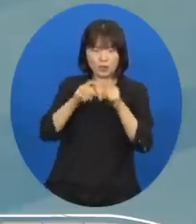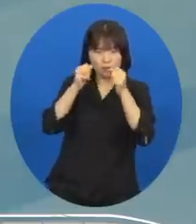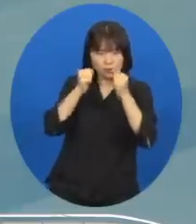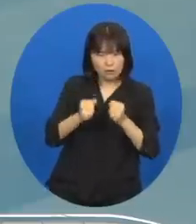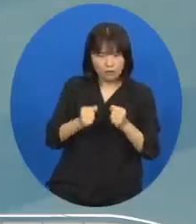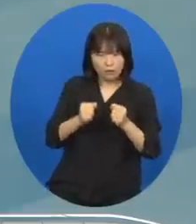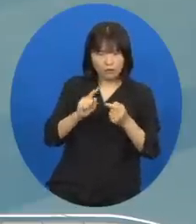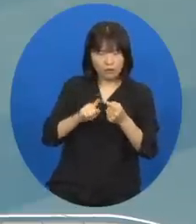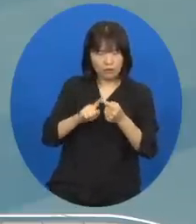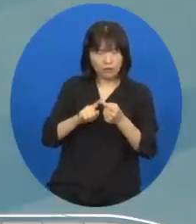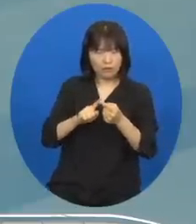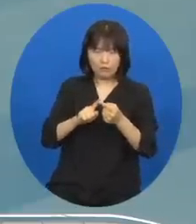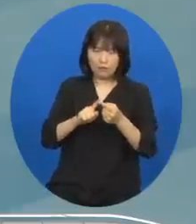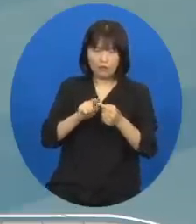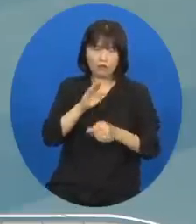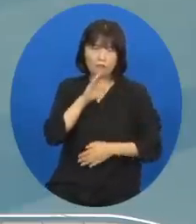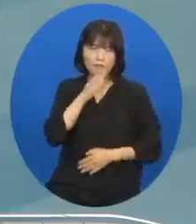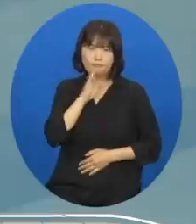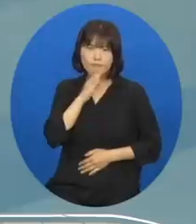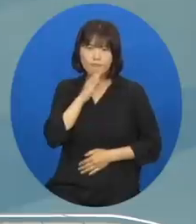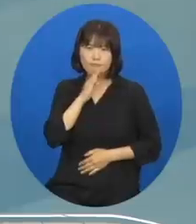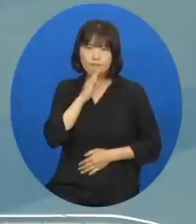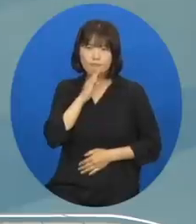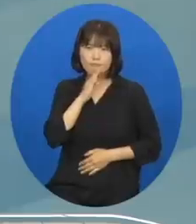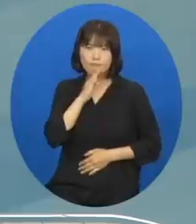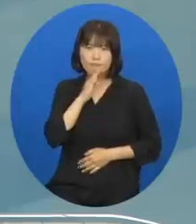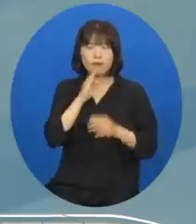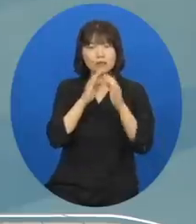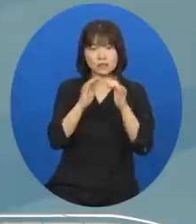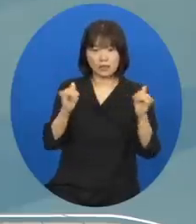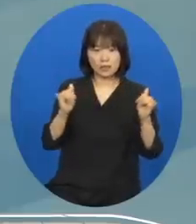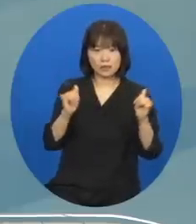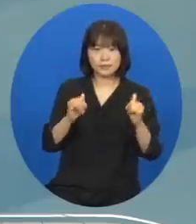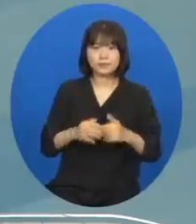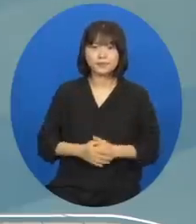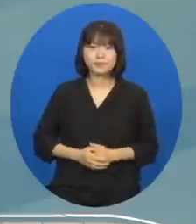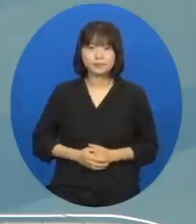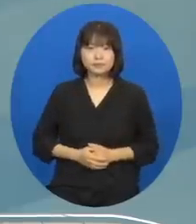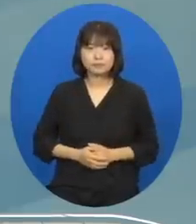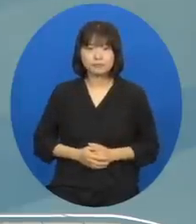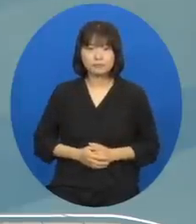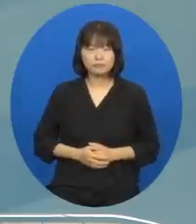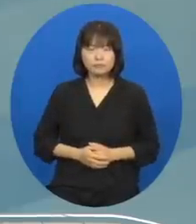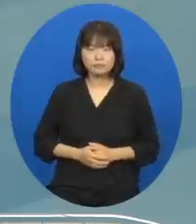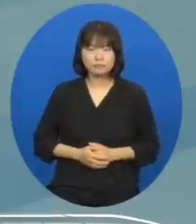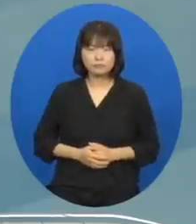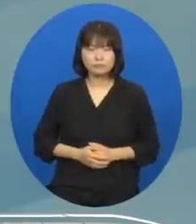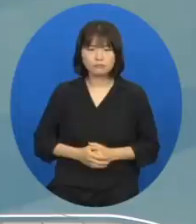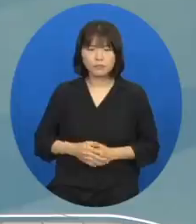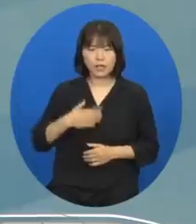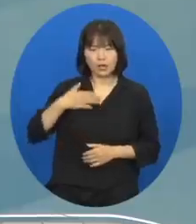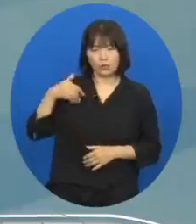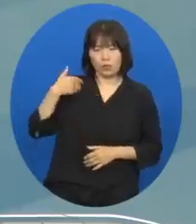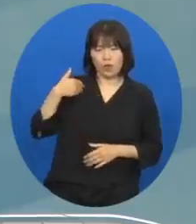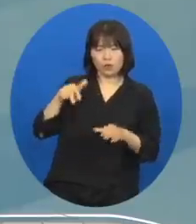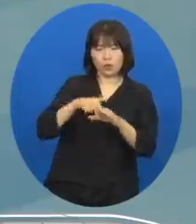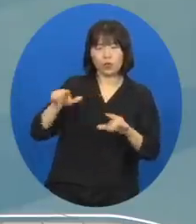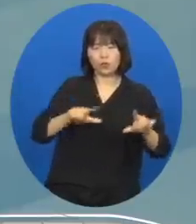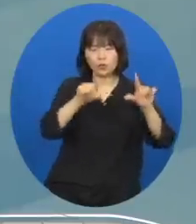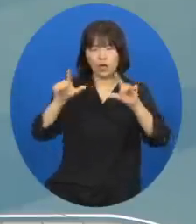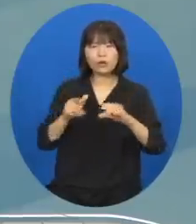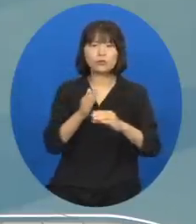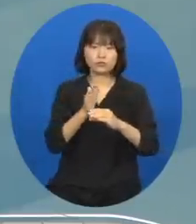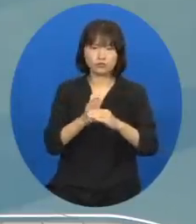자체는 솔직히 안 믿어지는 사람. 자기도 모르게 종교 생활을 하고 있는 거예요.